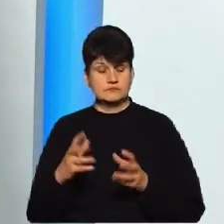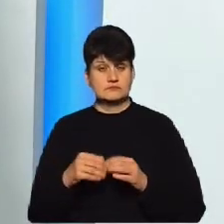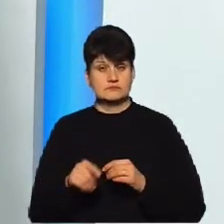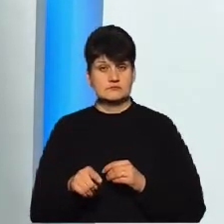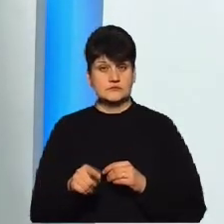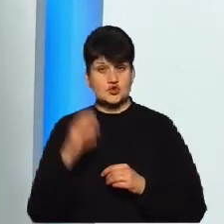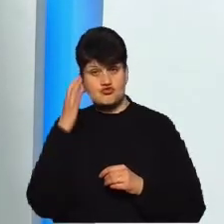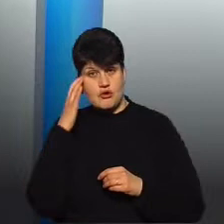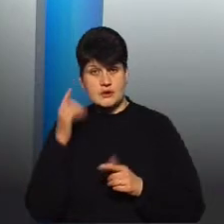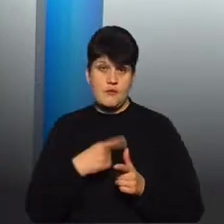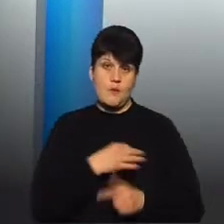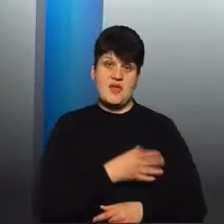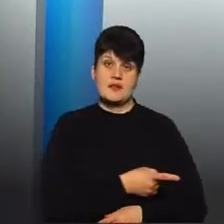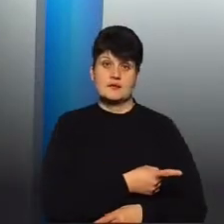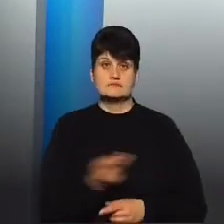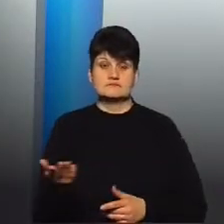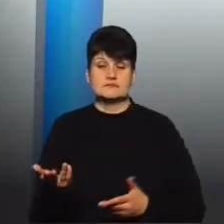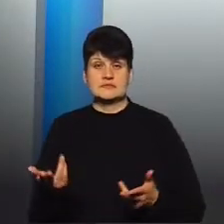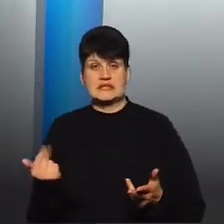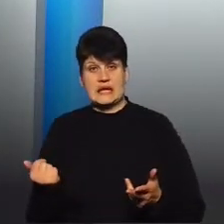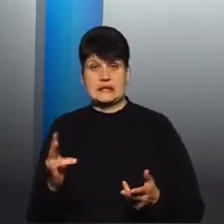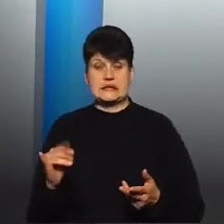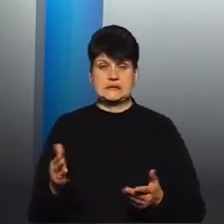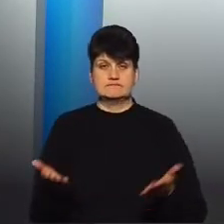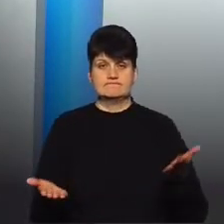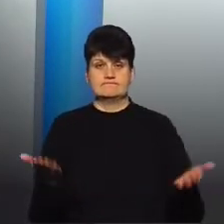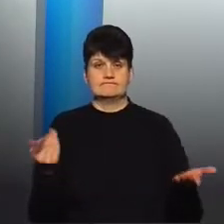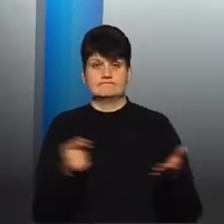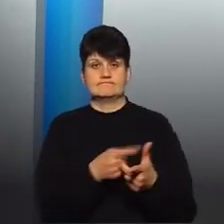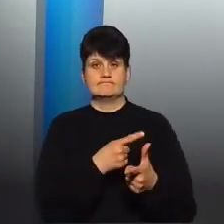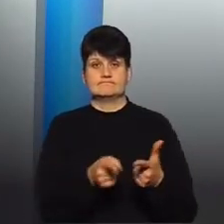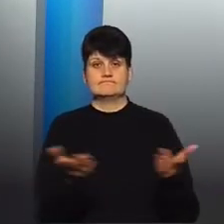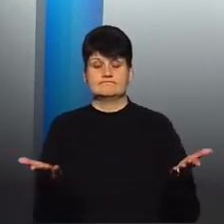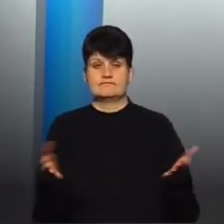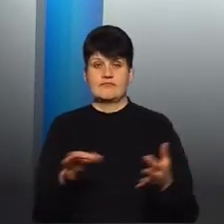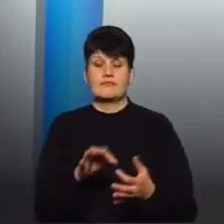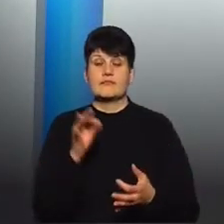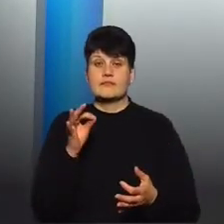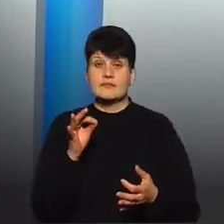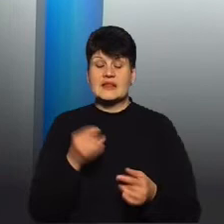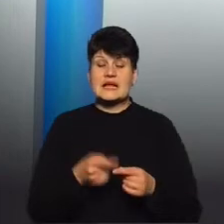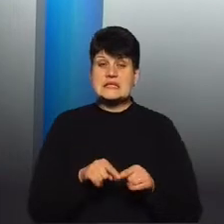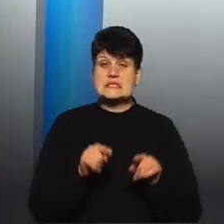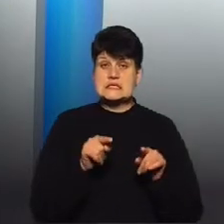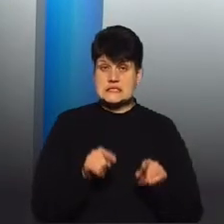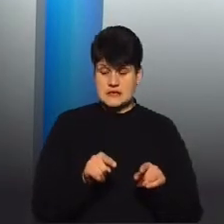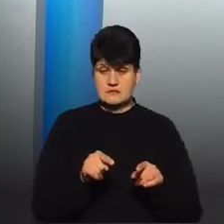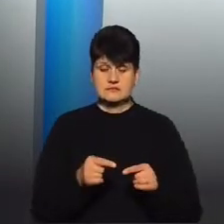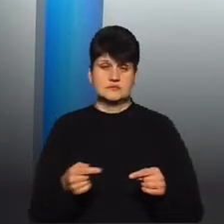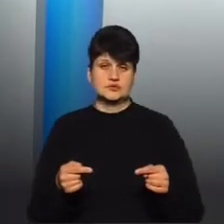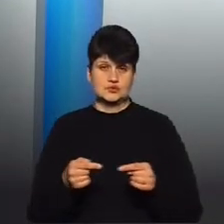або біле, так, ні, або не визначився. От такі дослідження, знову ж таки, вони в унісону йдуть